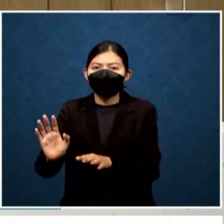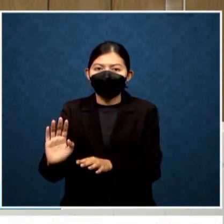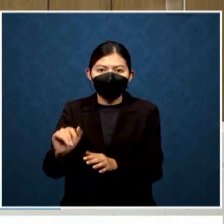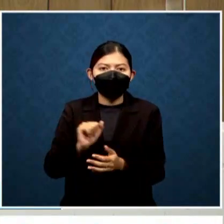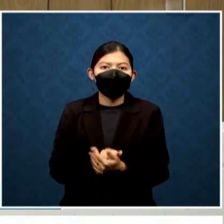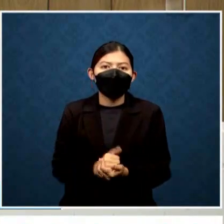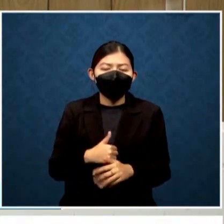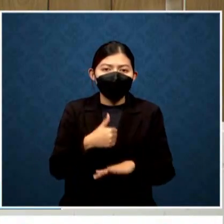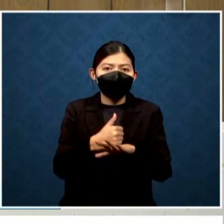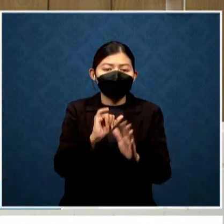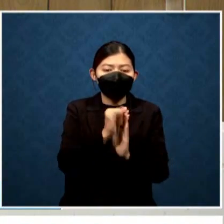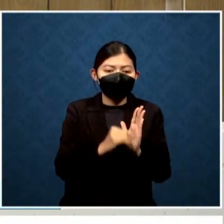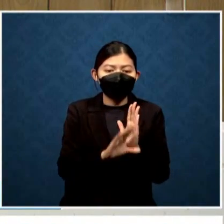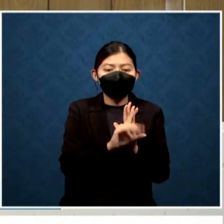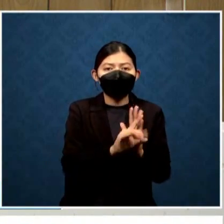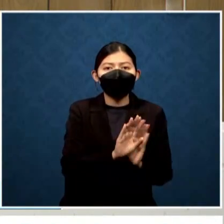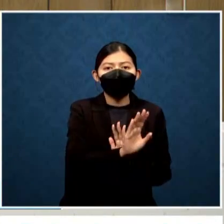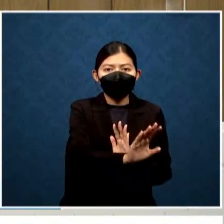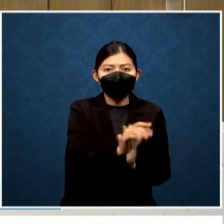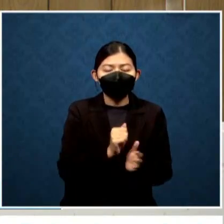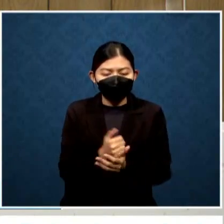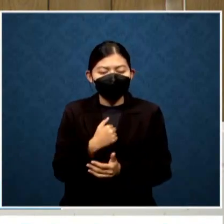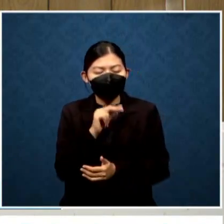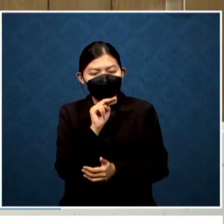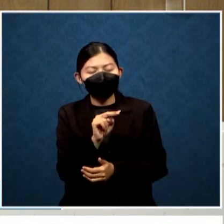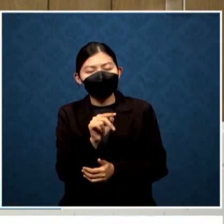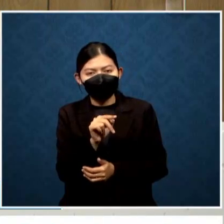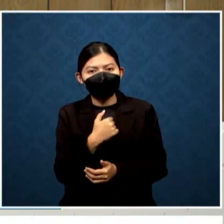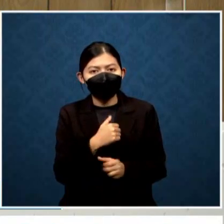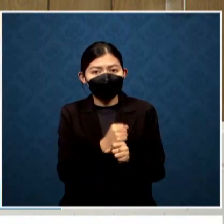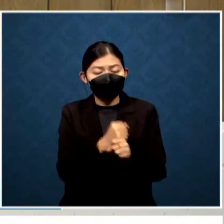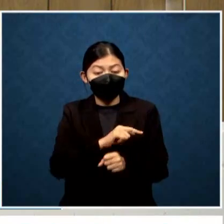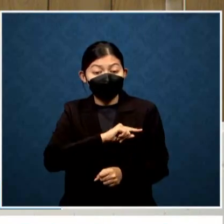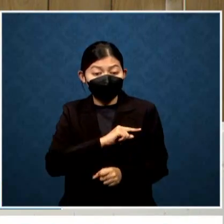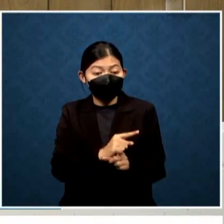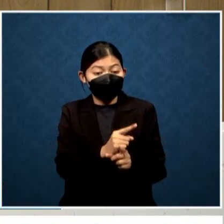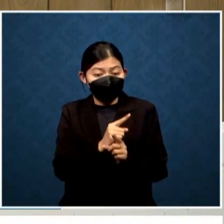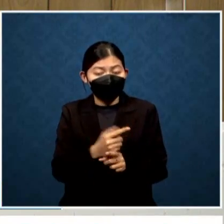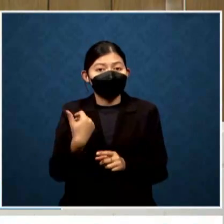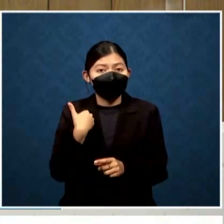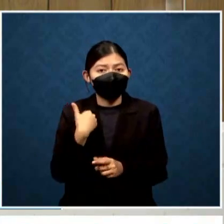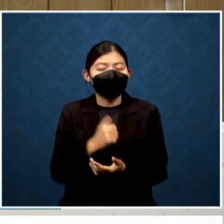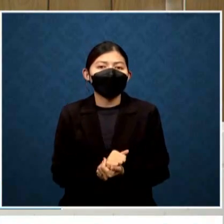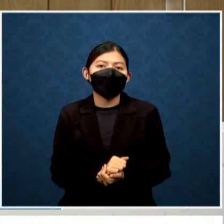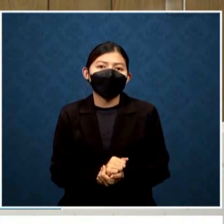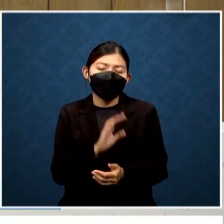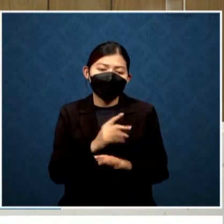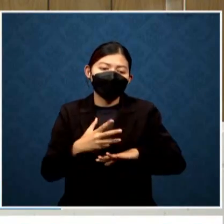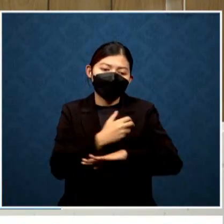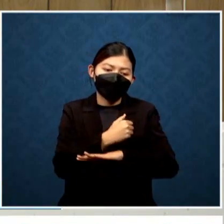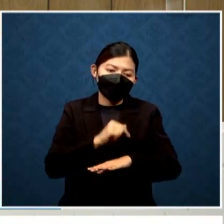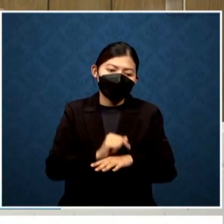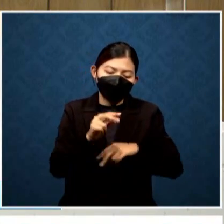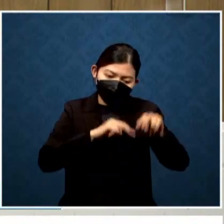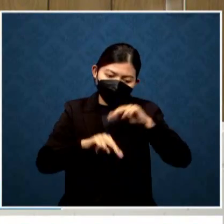การจังหวัดกำกับเนี่ยก็เพียงแต่ว่าดูเขาทำตามหน้าที่ไหมสิ่งที่เขาทำเนี่ยอยู่ในอำนาจหน้าที่ไหมถ้าอยู่แล้วเป็นไปโดยสุ